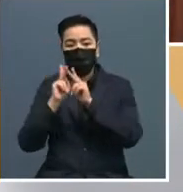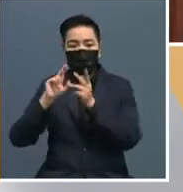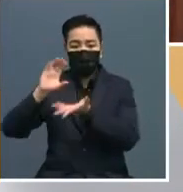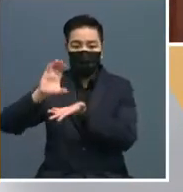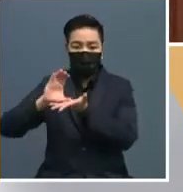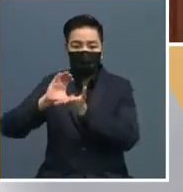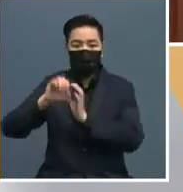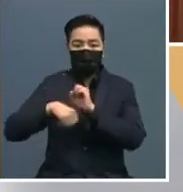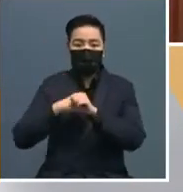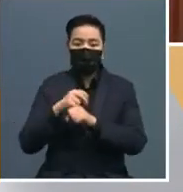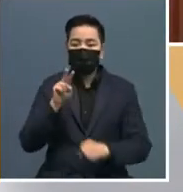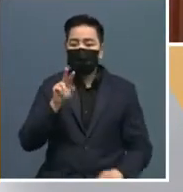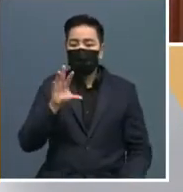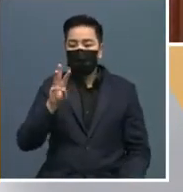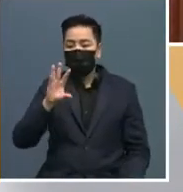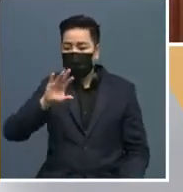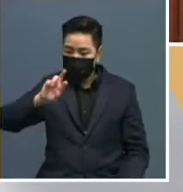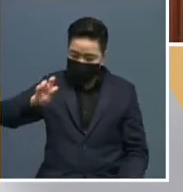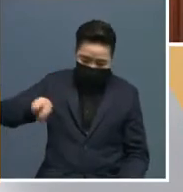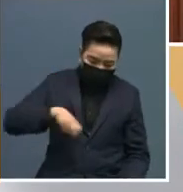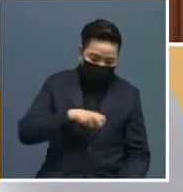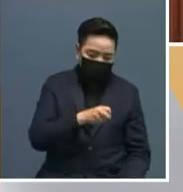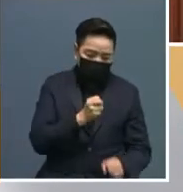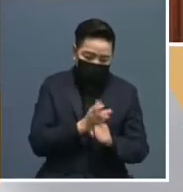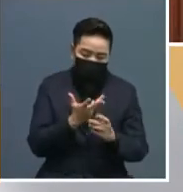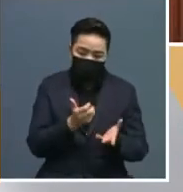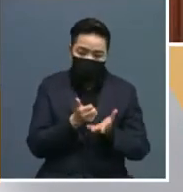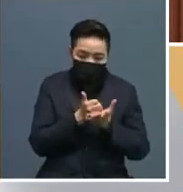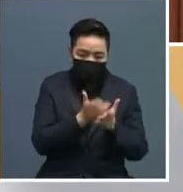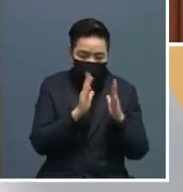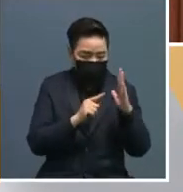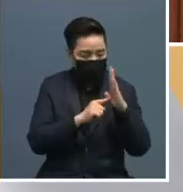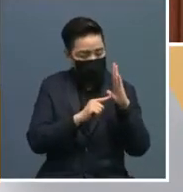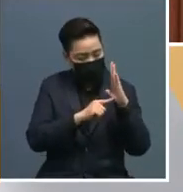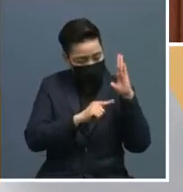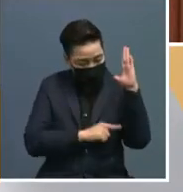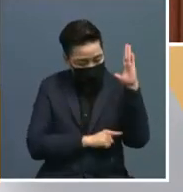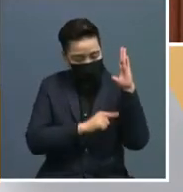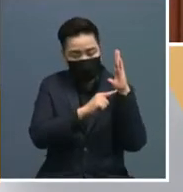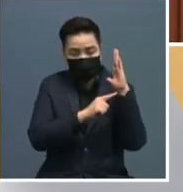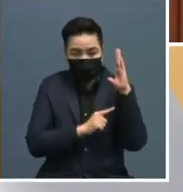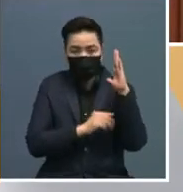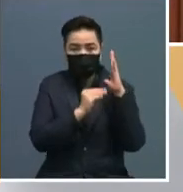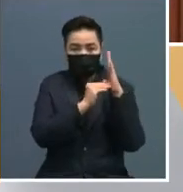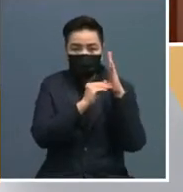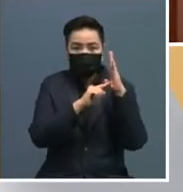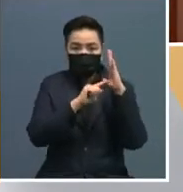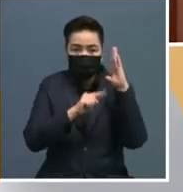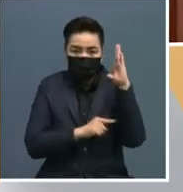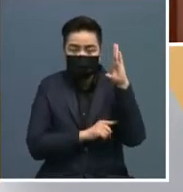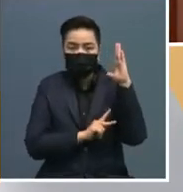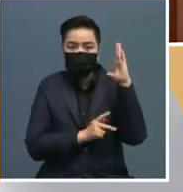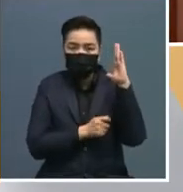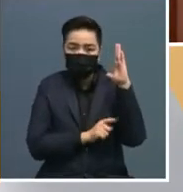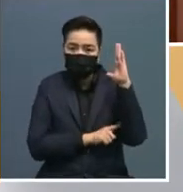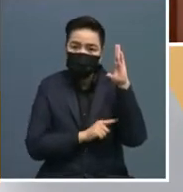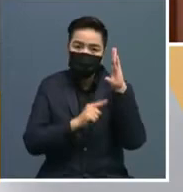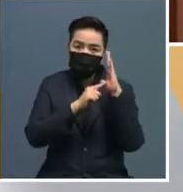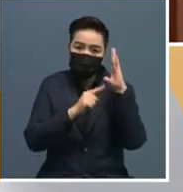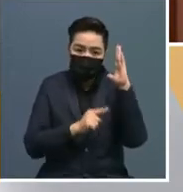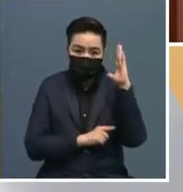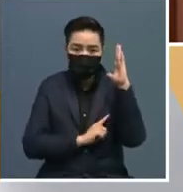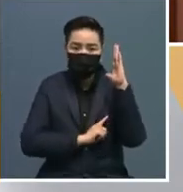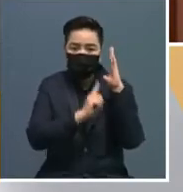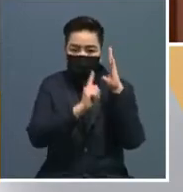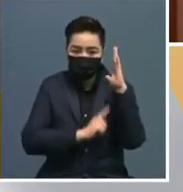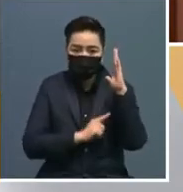มาณปี65ช่วงนี้ก็เหนื่อยหน่อยแล้วฮะคุณผู้ชมครับเนื่องจากว่าต้องเดินทางไปกลับอ่ ะ กรุงเทพมหานครกระบี่ก็ไม่ไกลนะฮะในส่วนของการเดินทางน